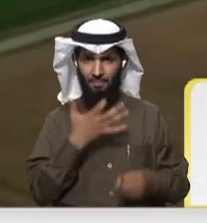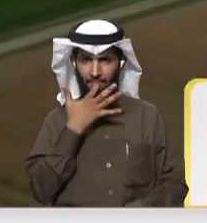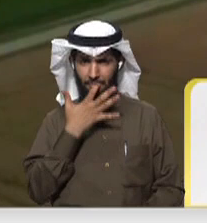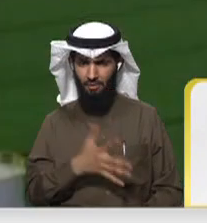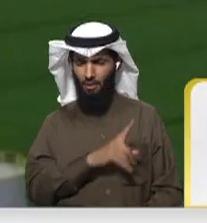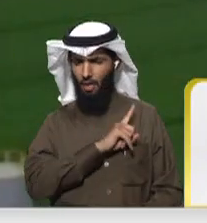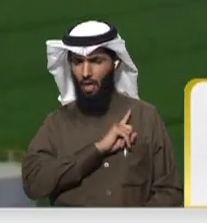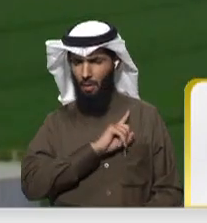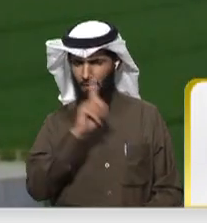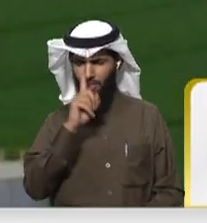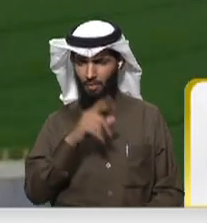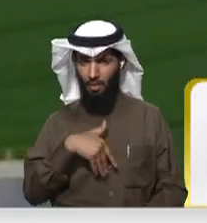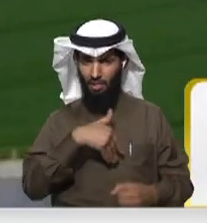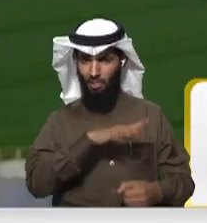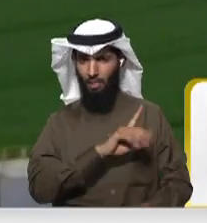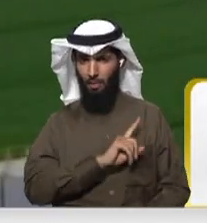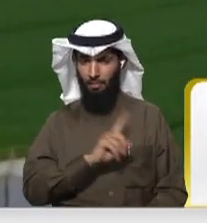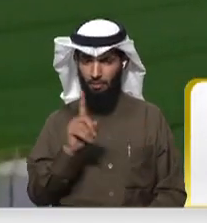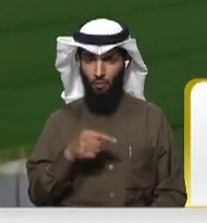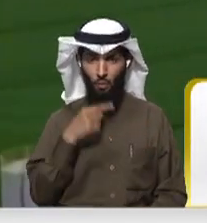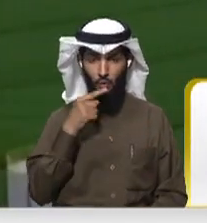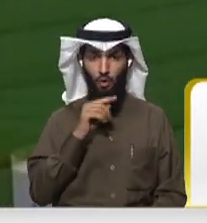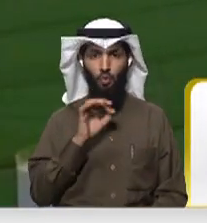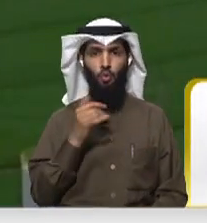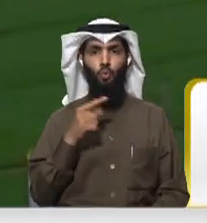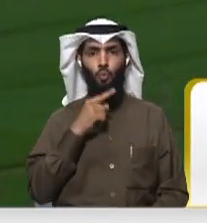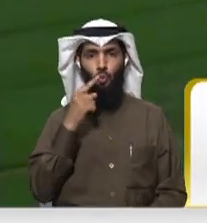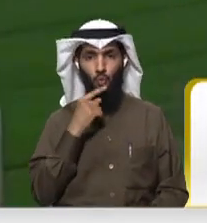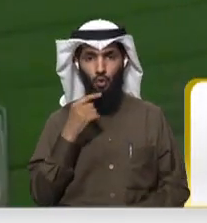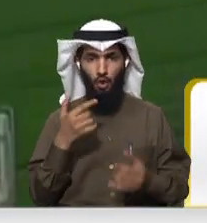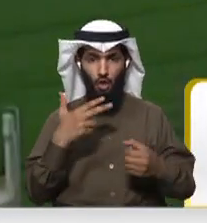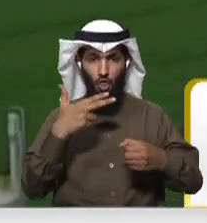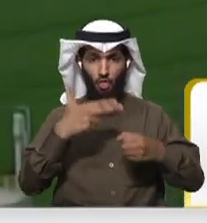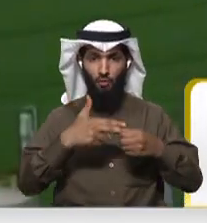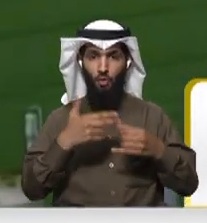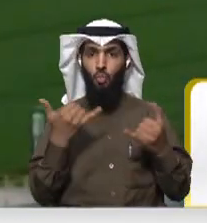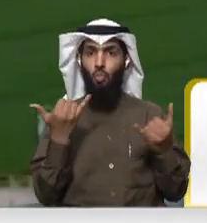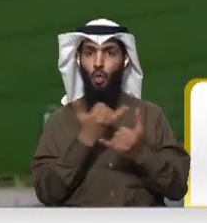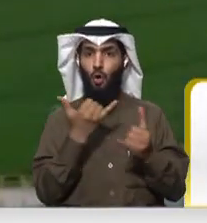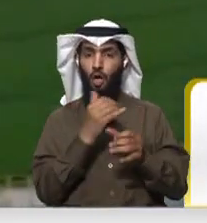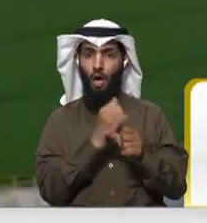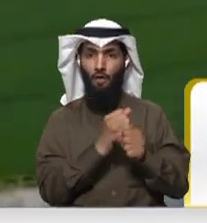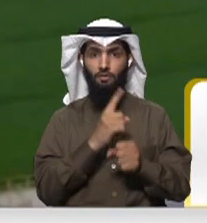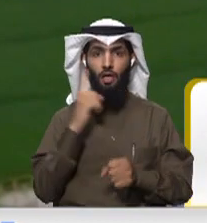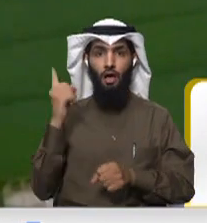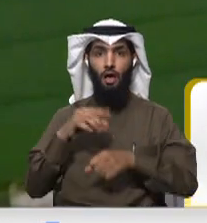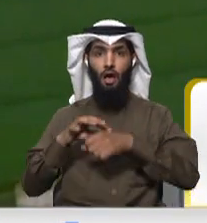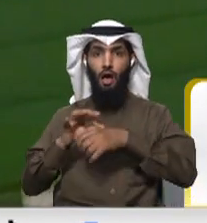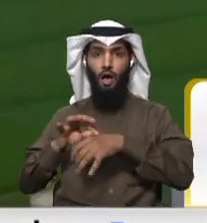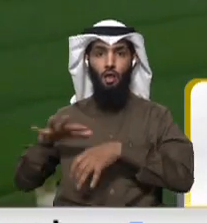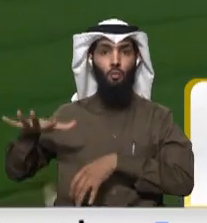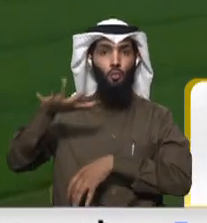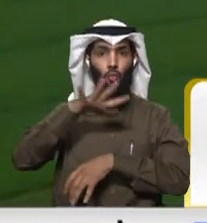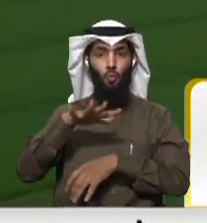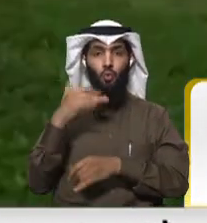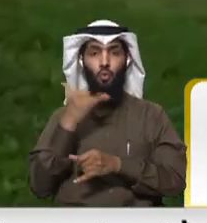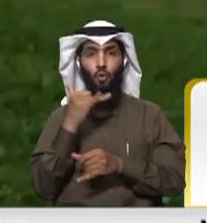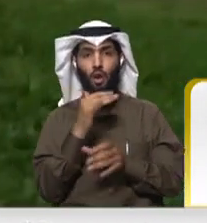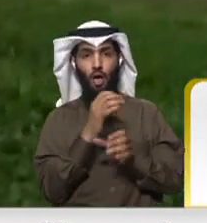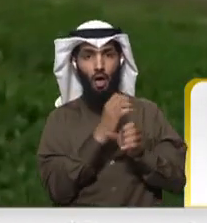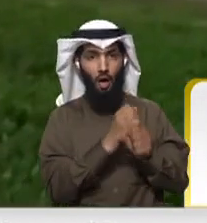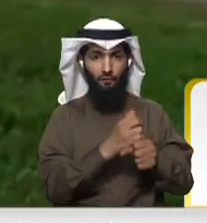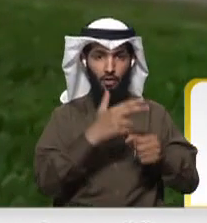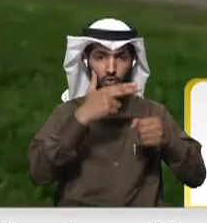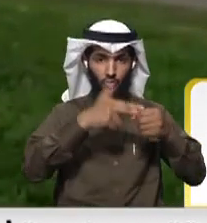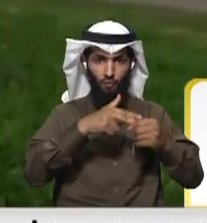السهل. كما أشار الغيص إلى الأهمية البالغة للنفط في حياة جميع البشر بلا استثناء، تستخدم النفط مشتقاته